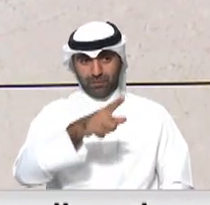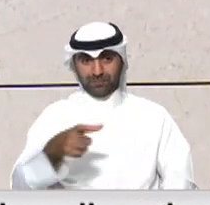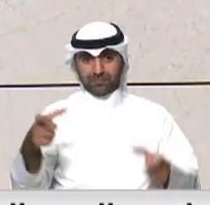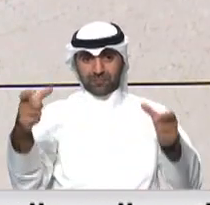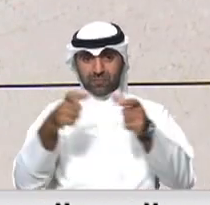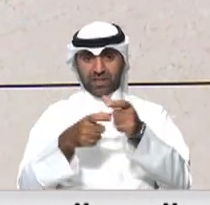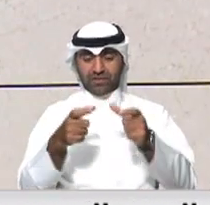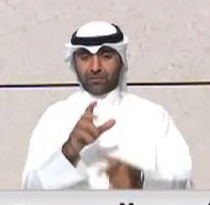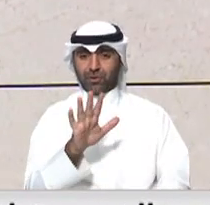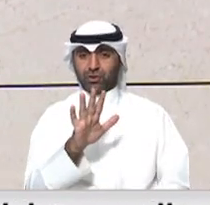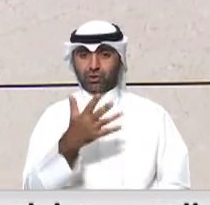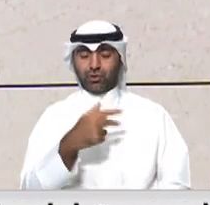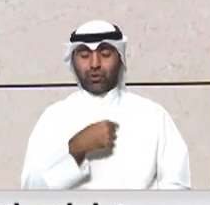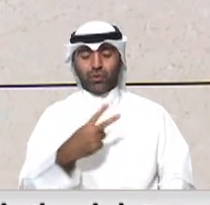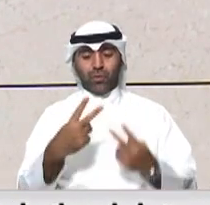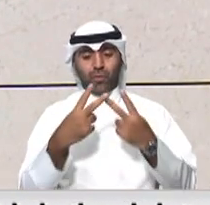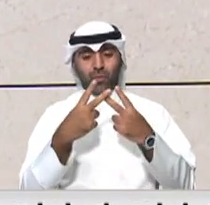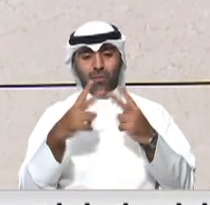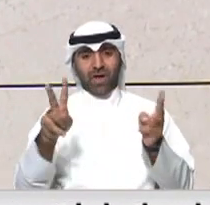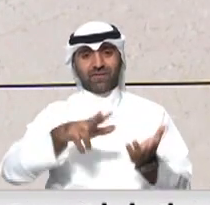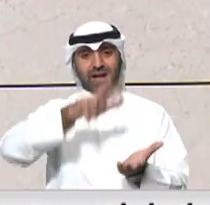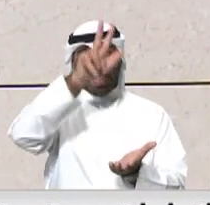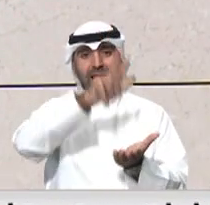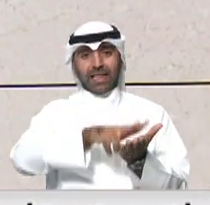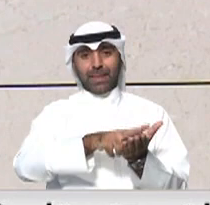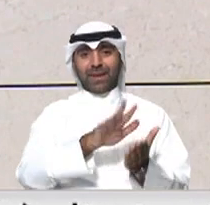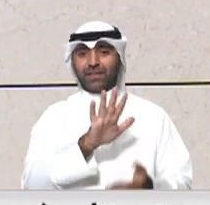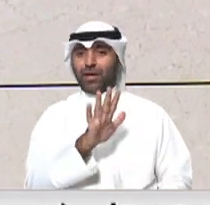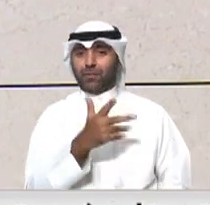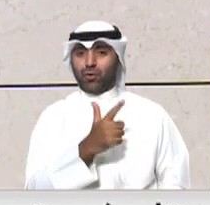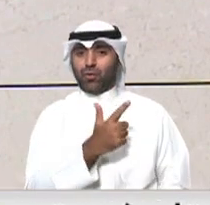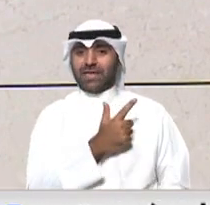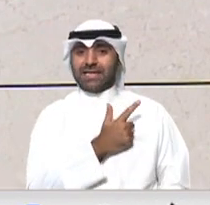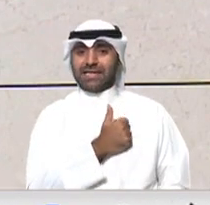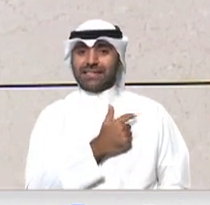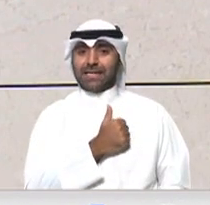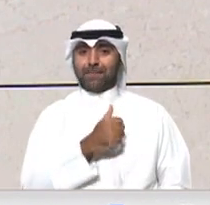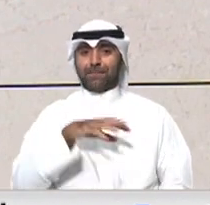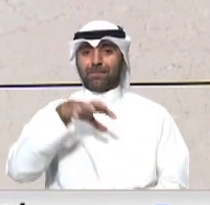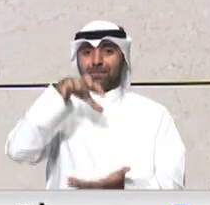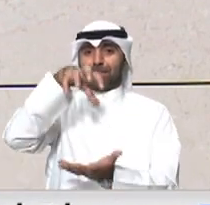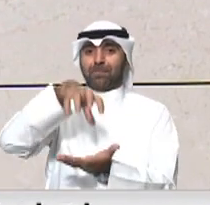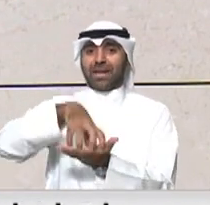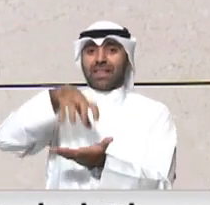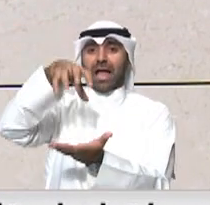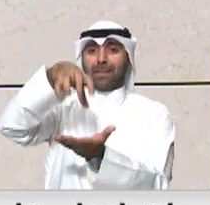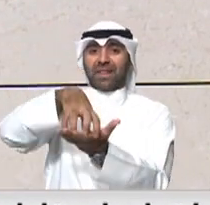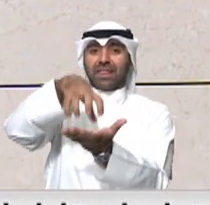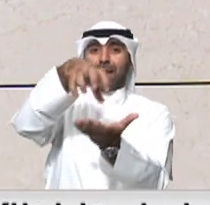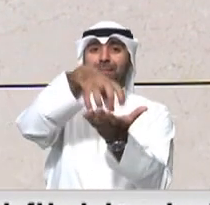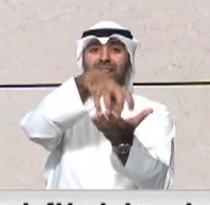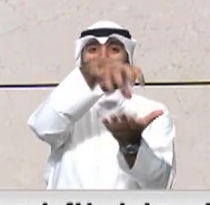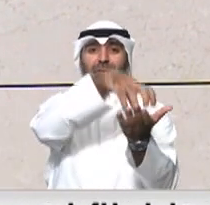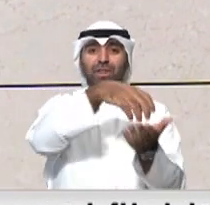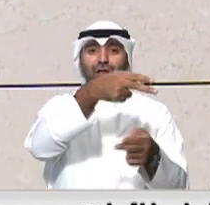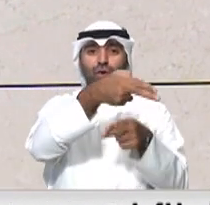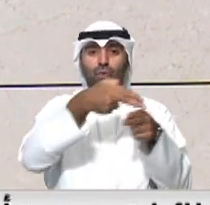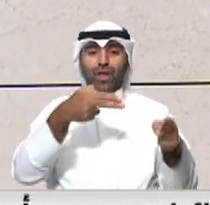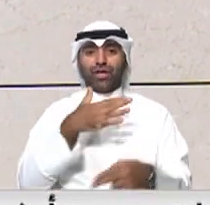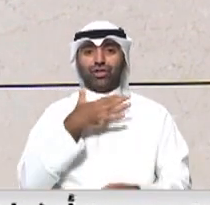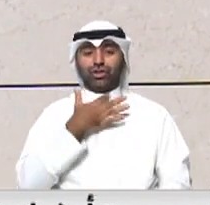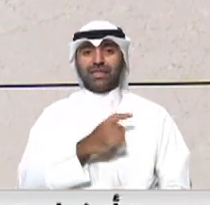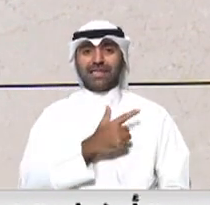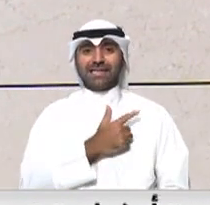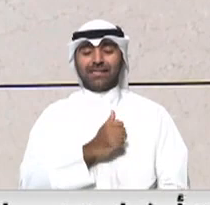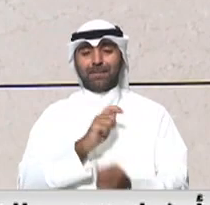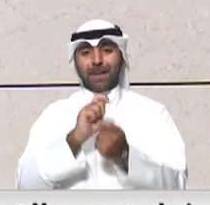الضوابط والقواعد الخاصة بتسمية المدن والضواحي والمناطق والميادين. هذا المشروع يعني كان له أهمية كبيرة